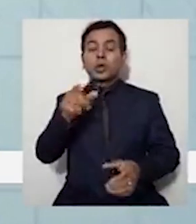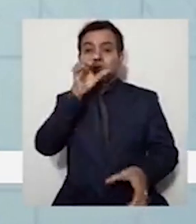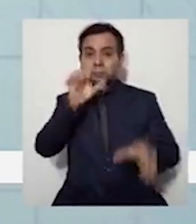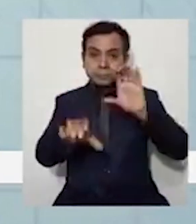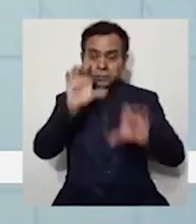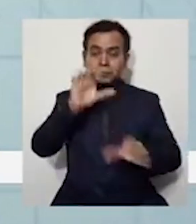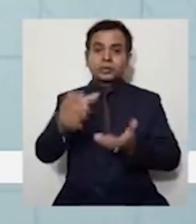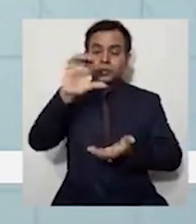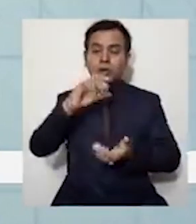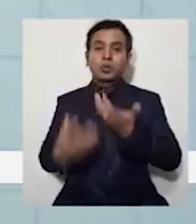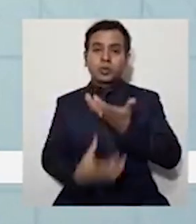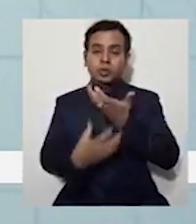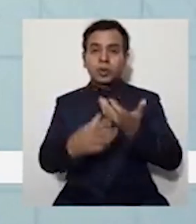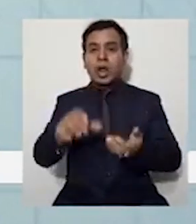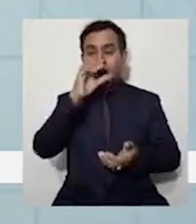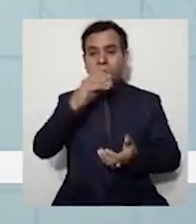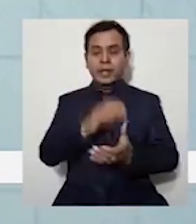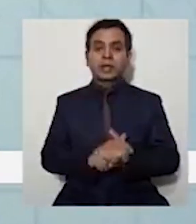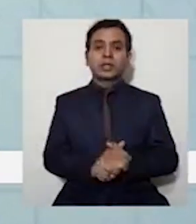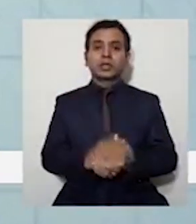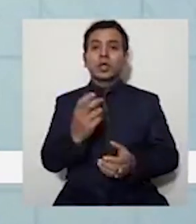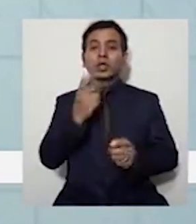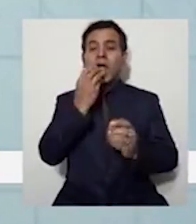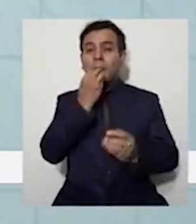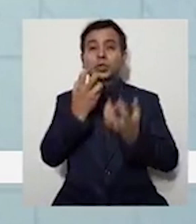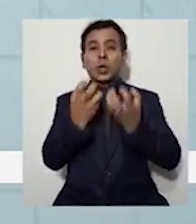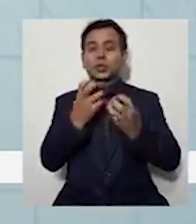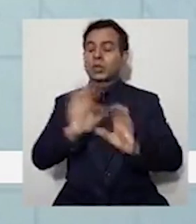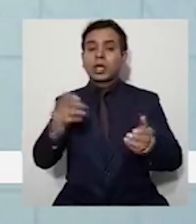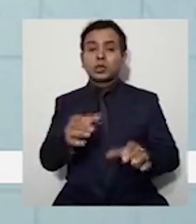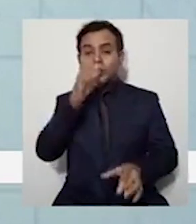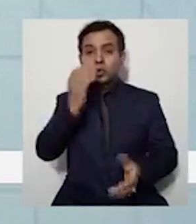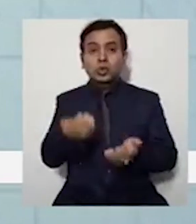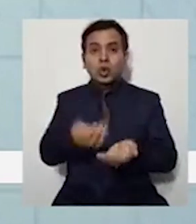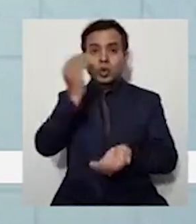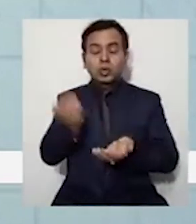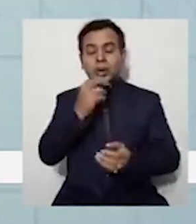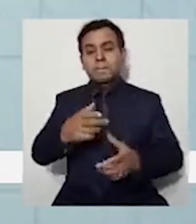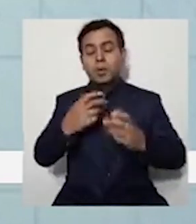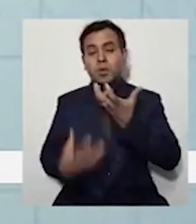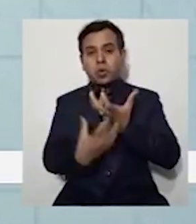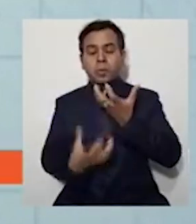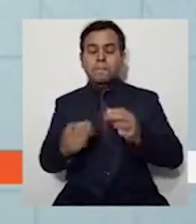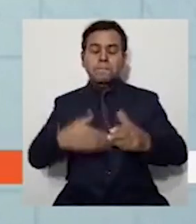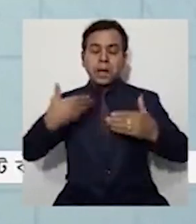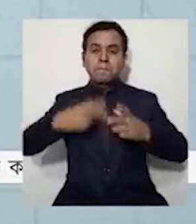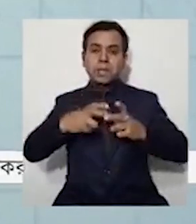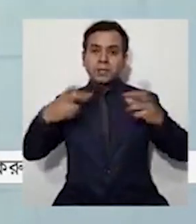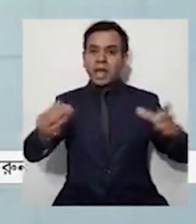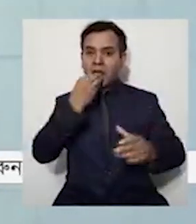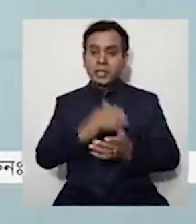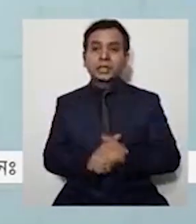খাব। যারা আক্রান্ত ব্যক্তি তারাও রোজা রাখতে না পারলে তারাও তরল খাবার বেশি খাবেন, পানি বেশি খাবেন। কুসুম